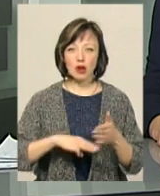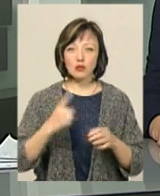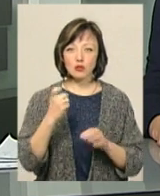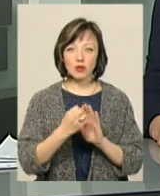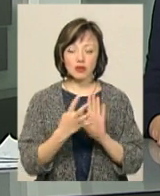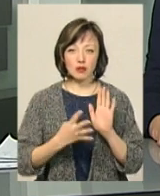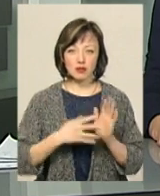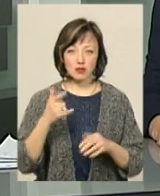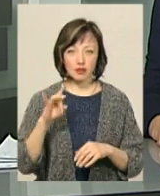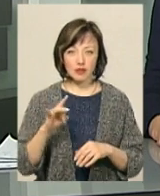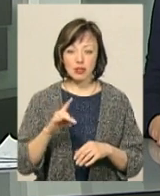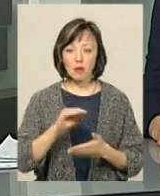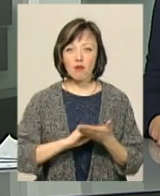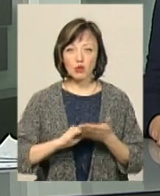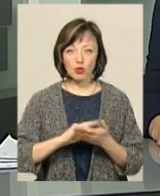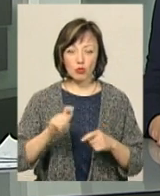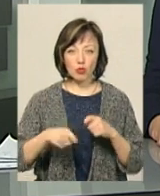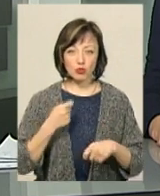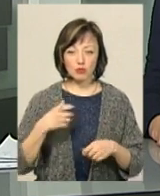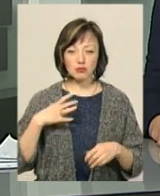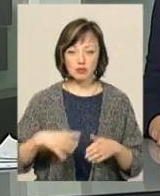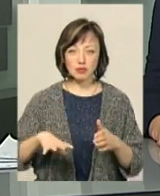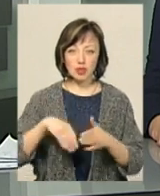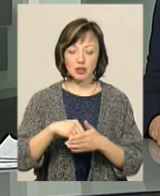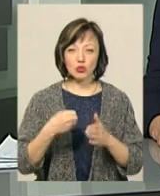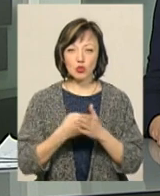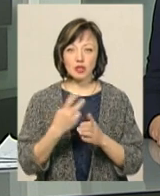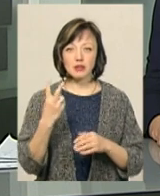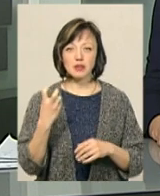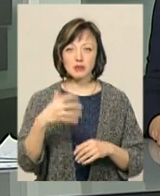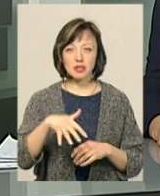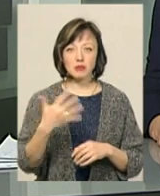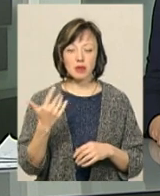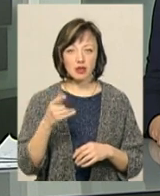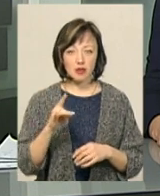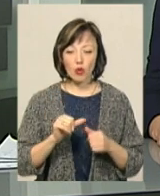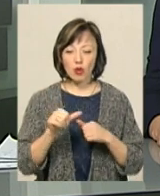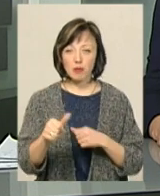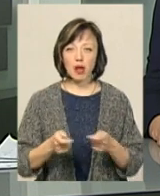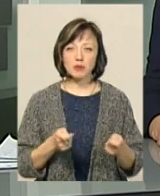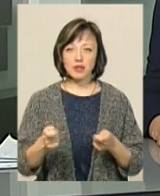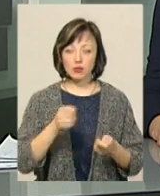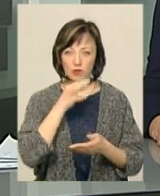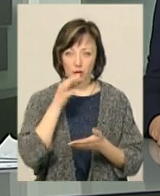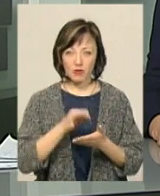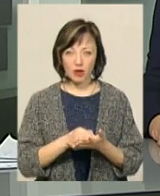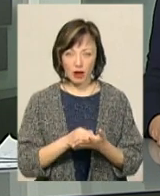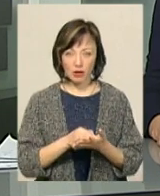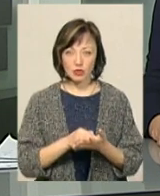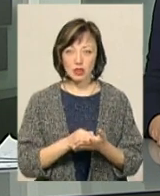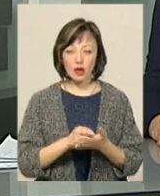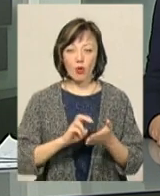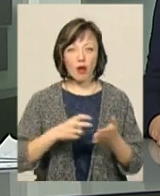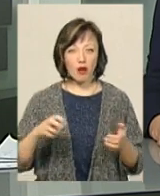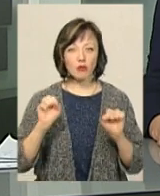119 гривень. За повторне правопорушення доведеться сплатити до 255 гривень. Окрім адміністративної відповідальності,